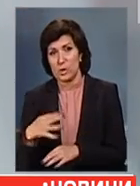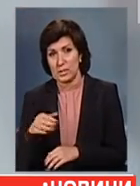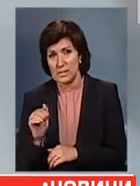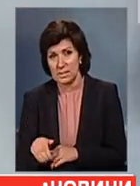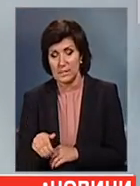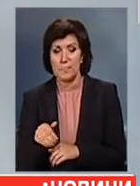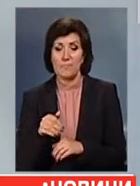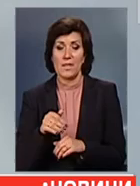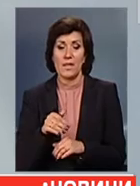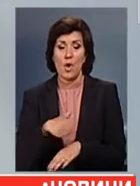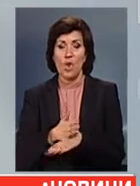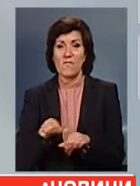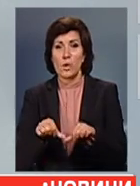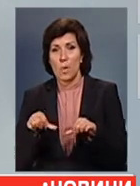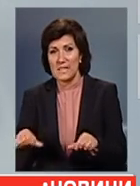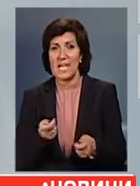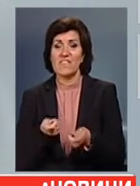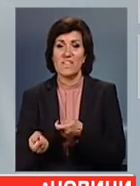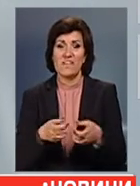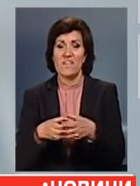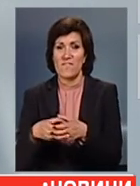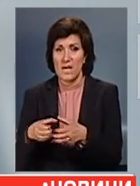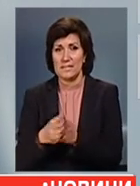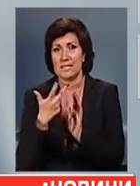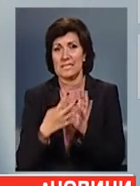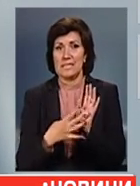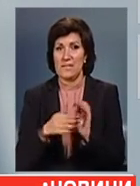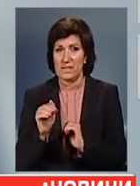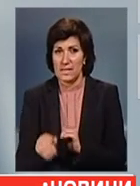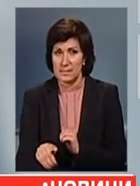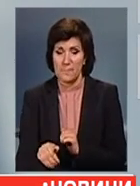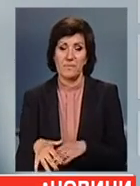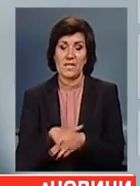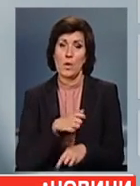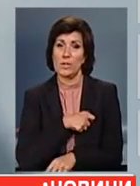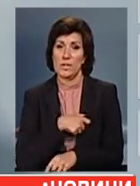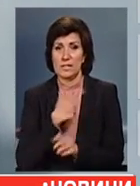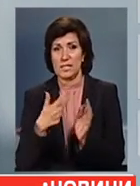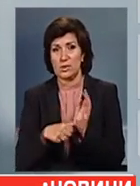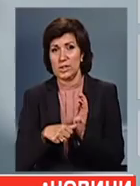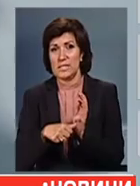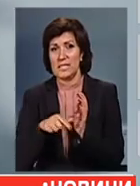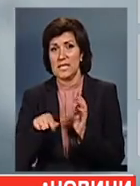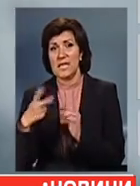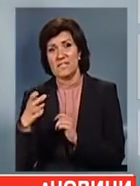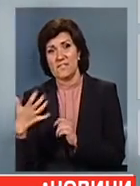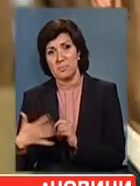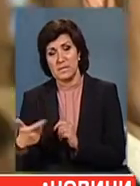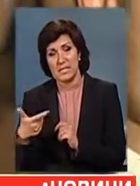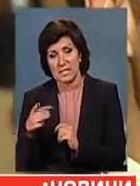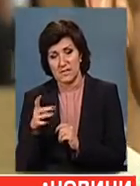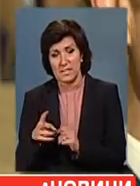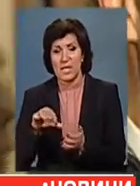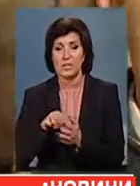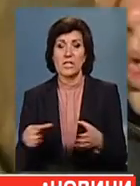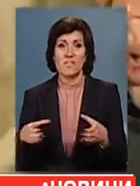тисяч. Голови комітетів і керівники депутатських фракцій – по 39 тисяч. Народні депутати – 36 250 гривень.